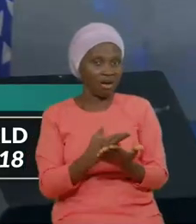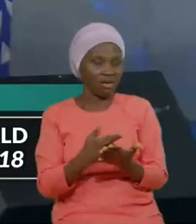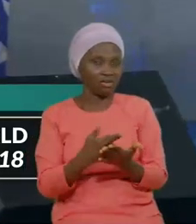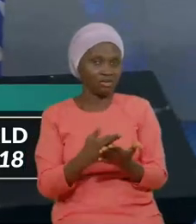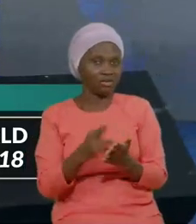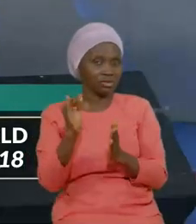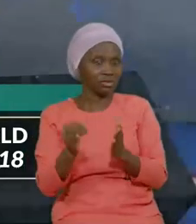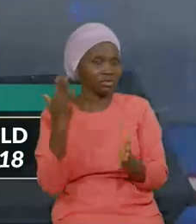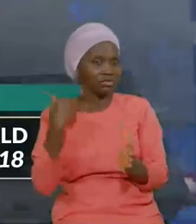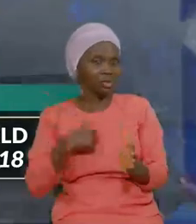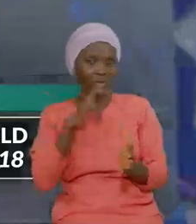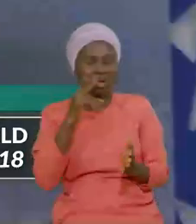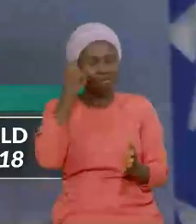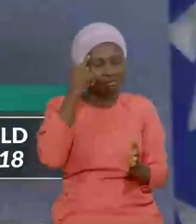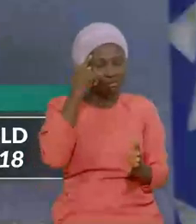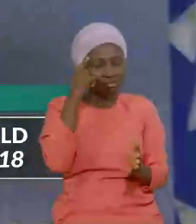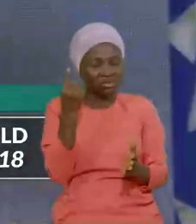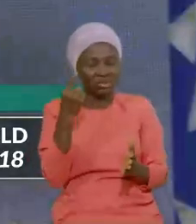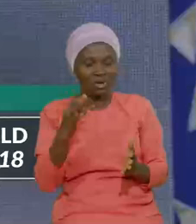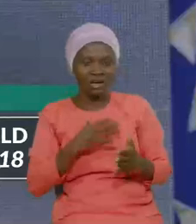Par le passé, on ne pensait pas à la justice.